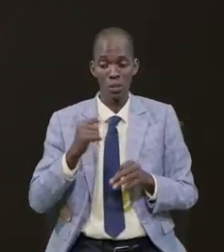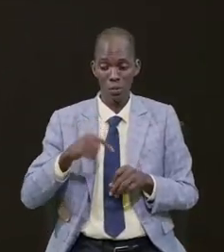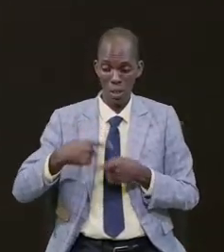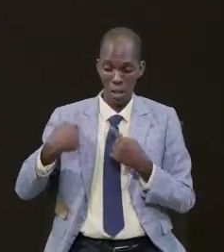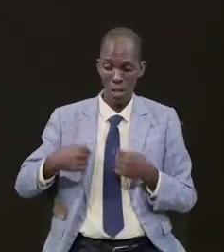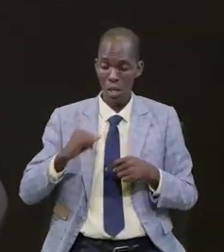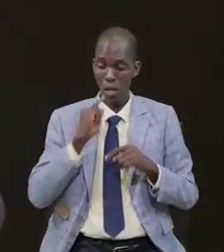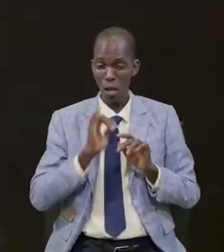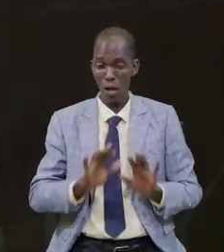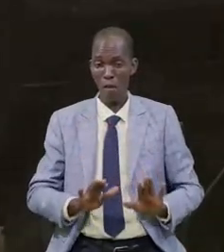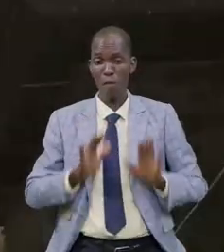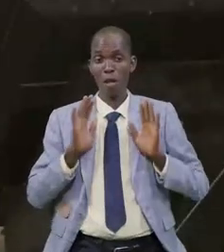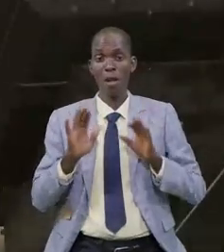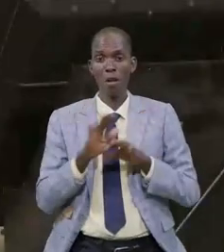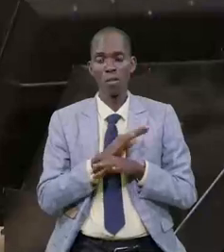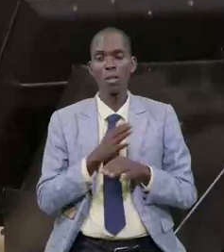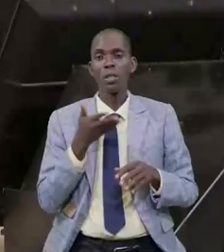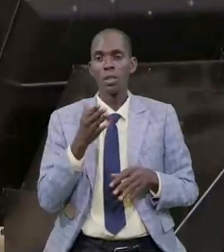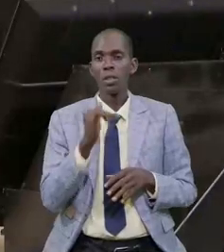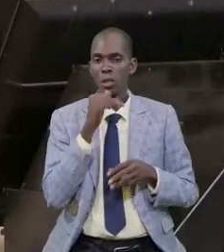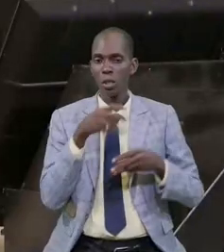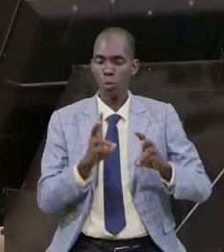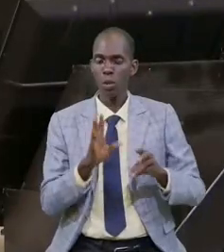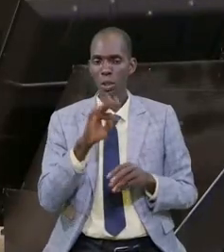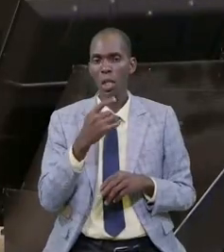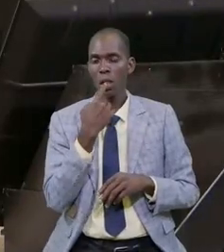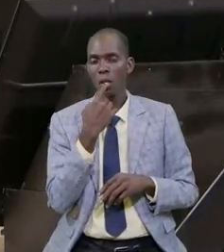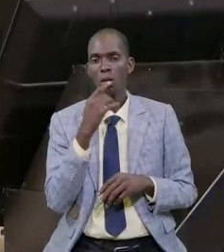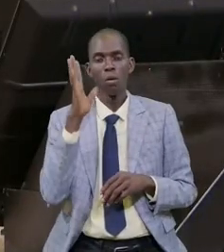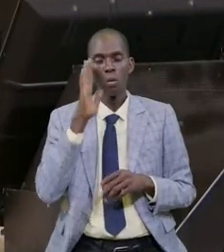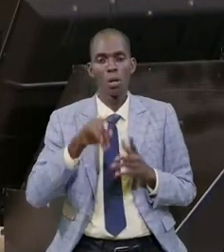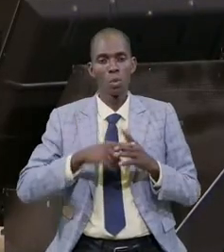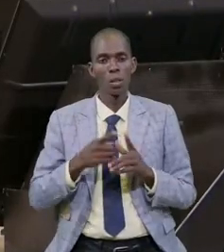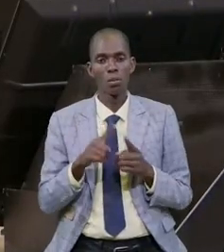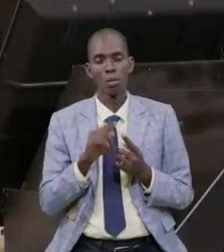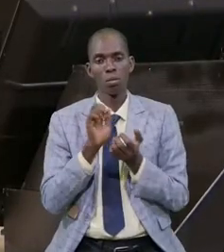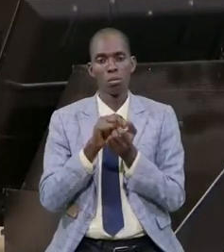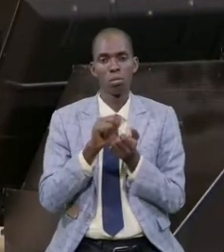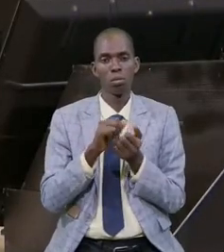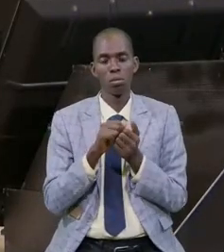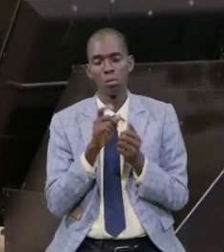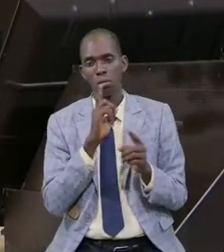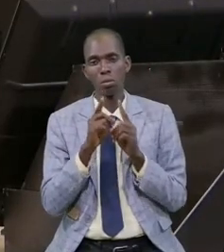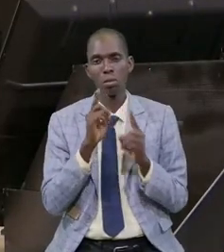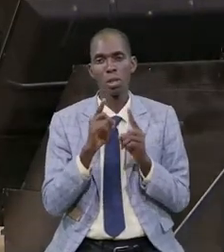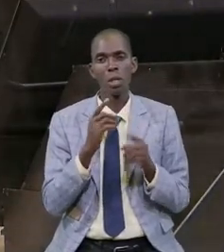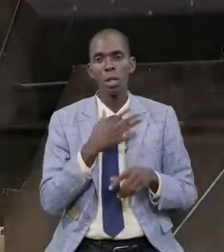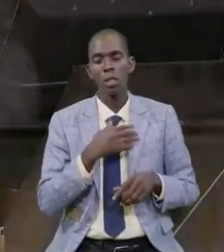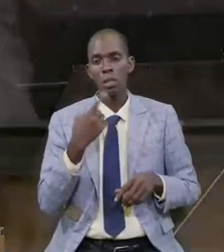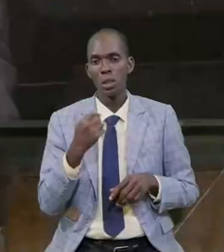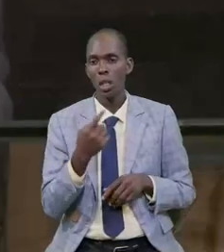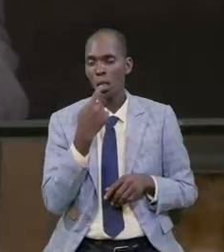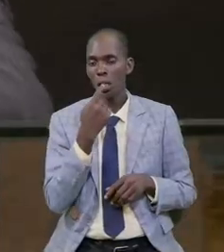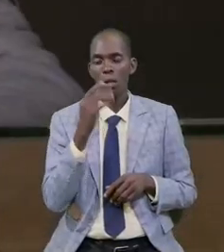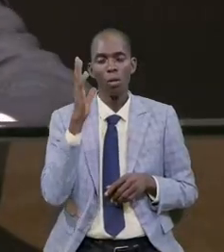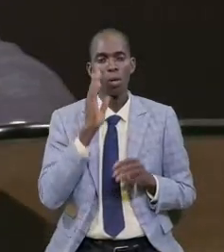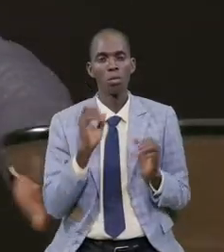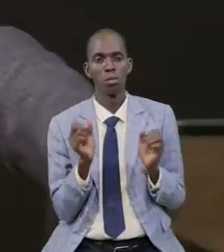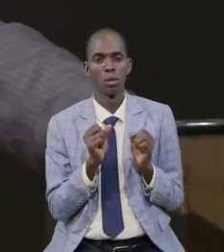il y a une façon que la langue va réagir, parler. La langue va trembler. La langue